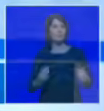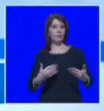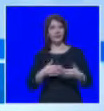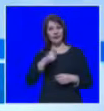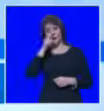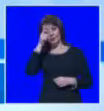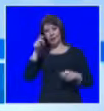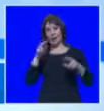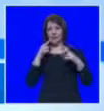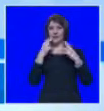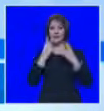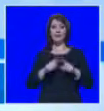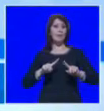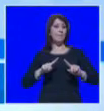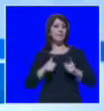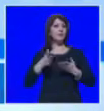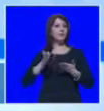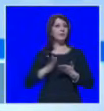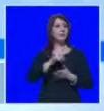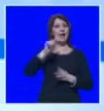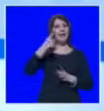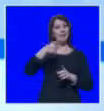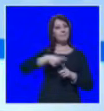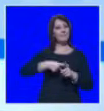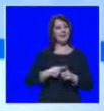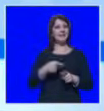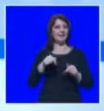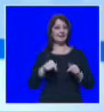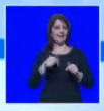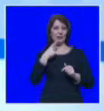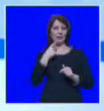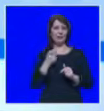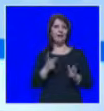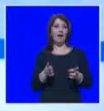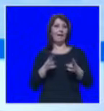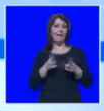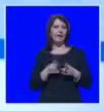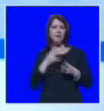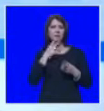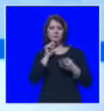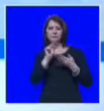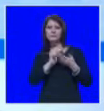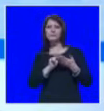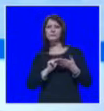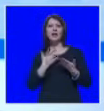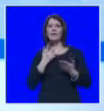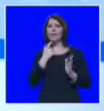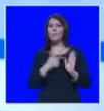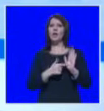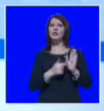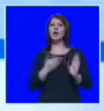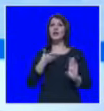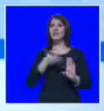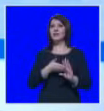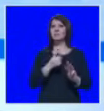Здравейте с още от деня. Бързо измина първият месец на 2024-та. Кратката рекапитулация показва следното.